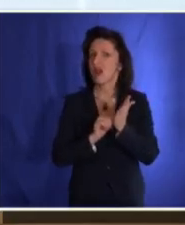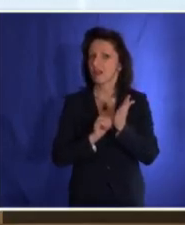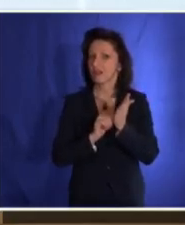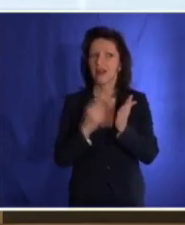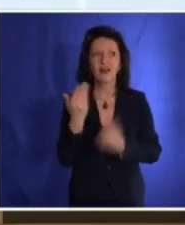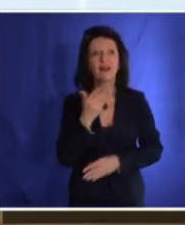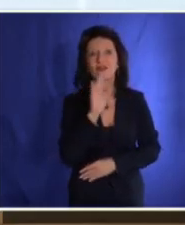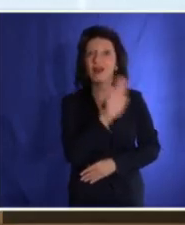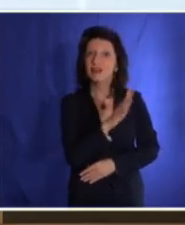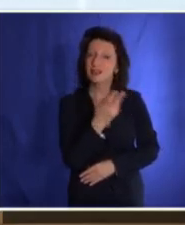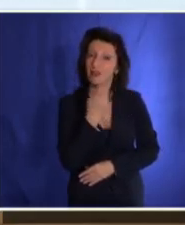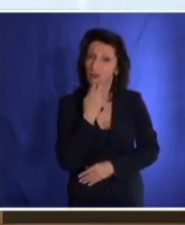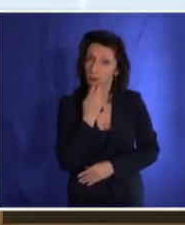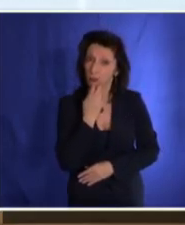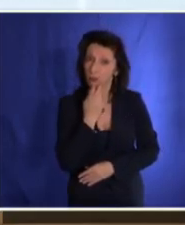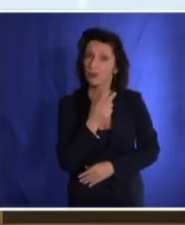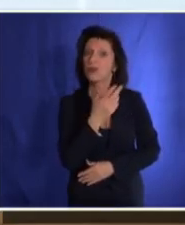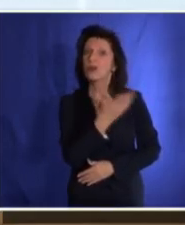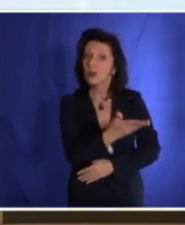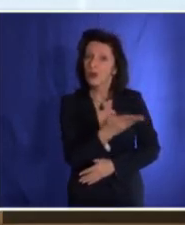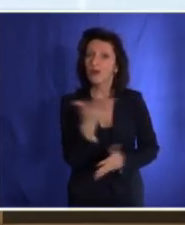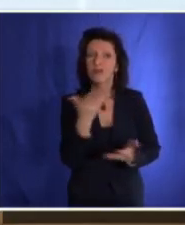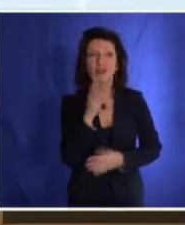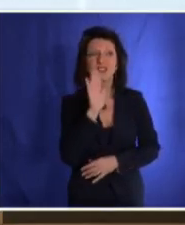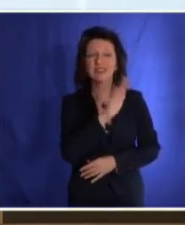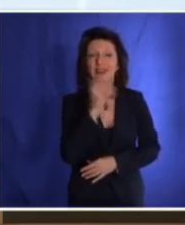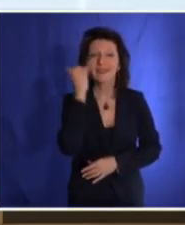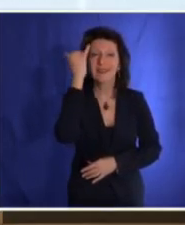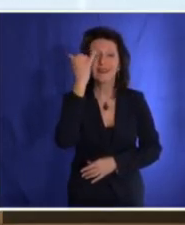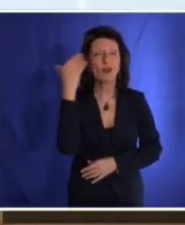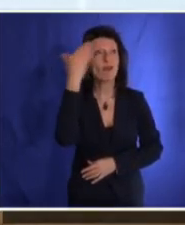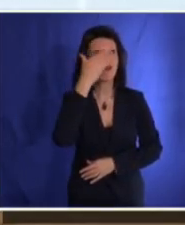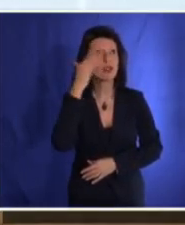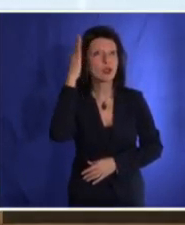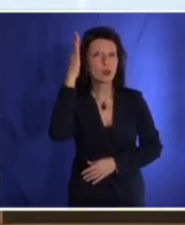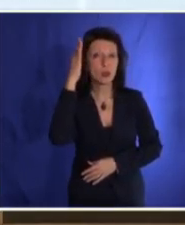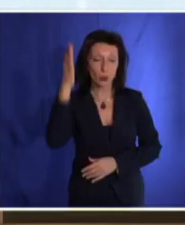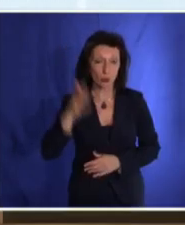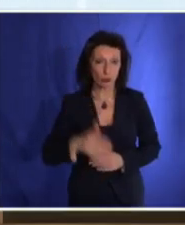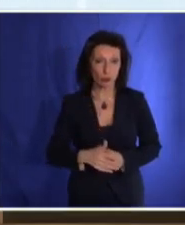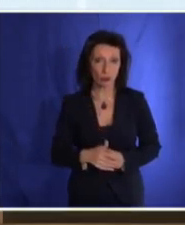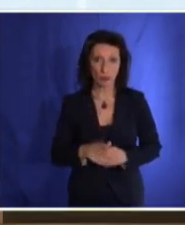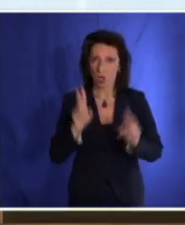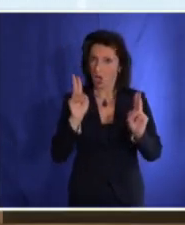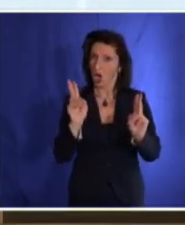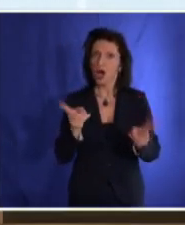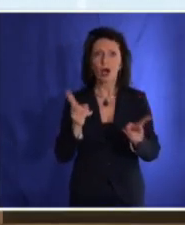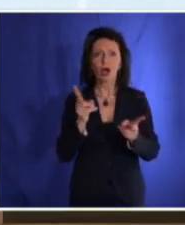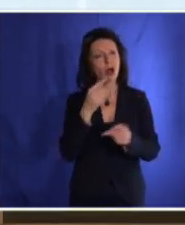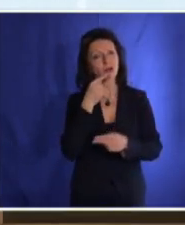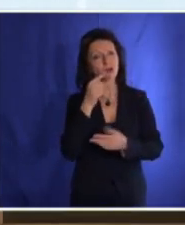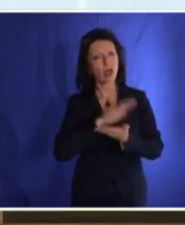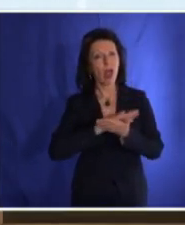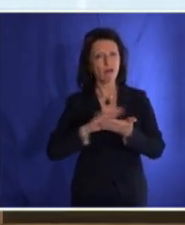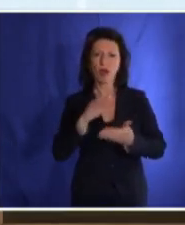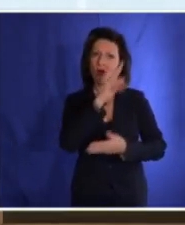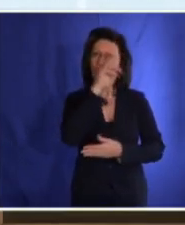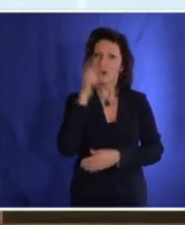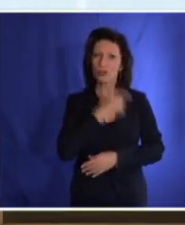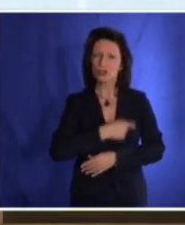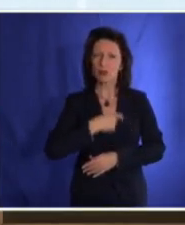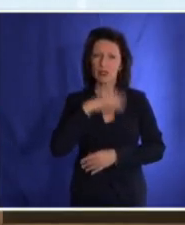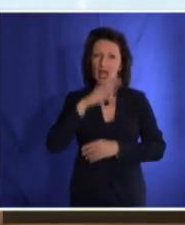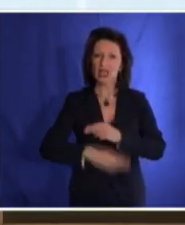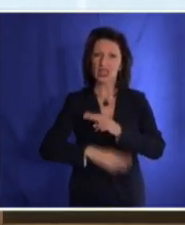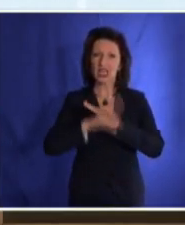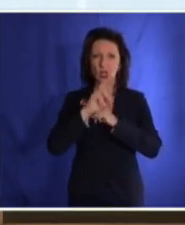wollen, was ihre Ideen und Visionen sind. Sagen wir es ganz einfach: Die Volkspartei